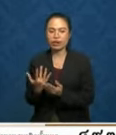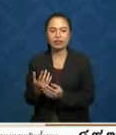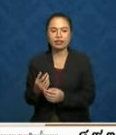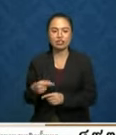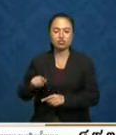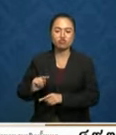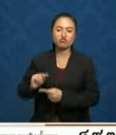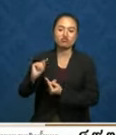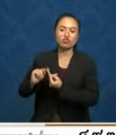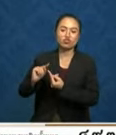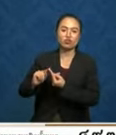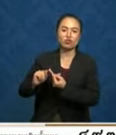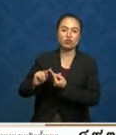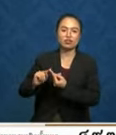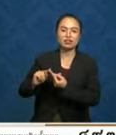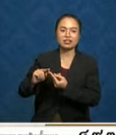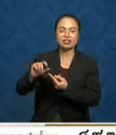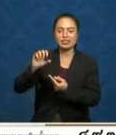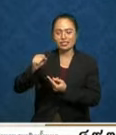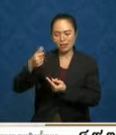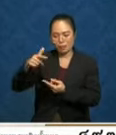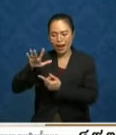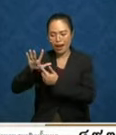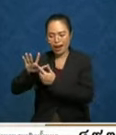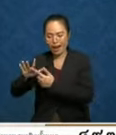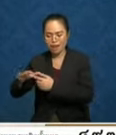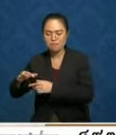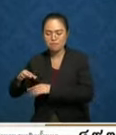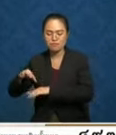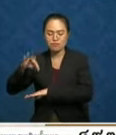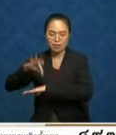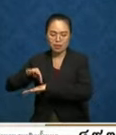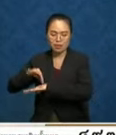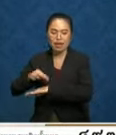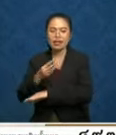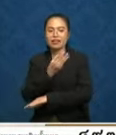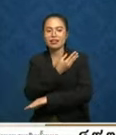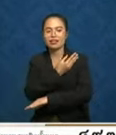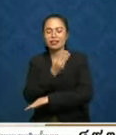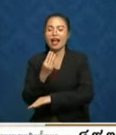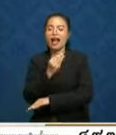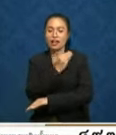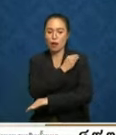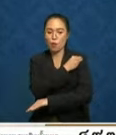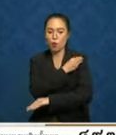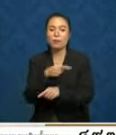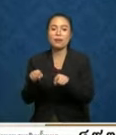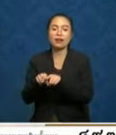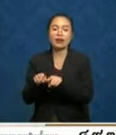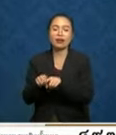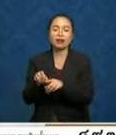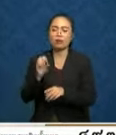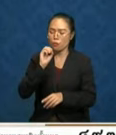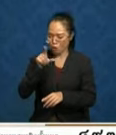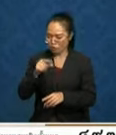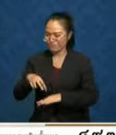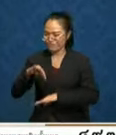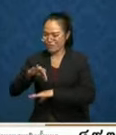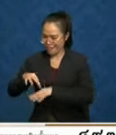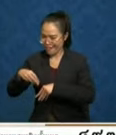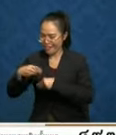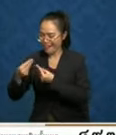ก็เช่นกันสภานี้เนี่ยเราอภิปรายกันทั้งหมดมองว่าเป็นสภาที่ผูกขาดการแต่งตั้